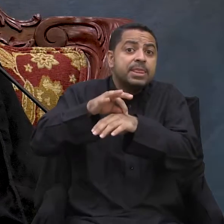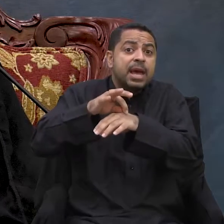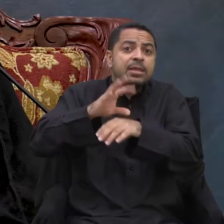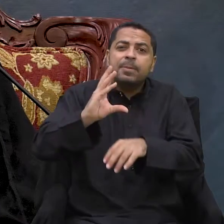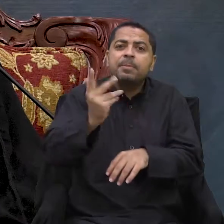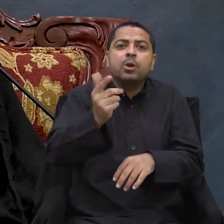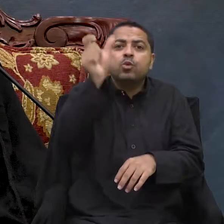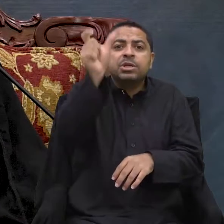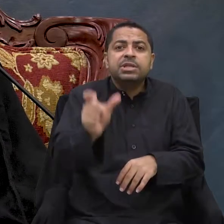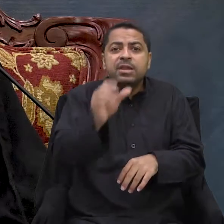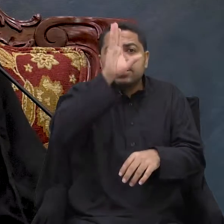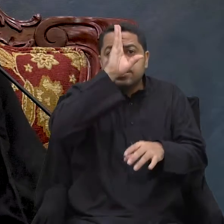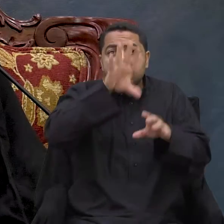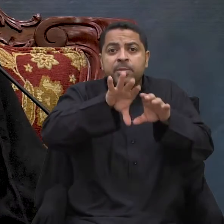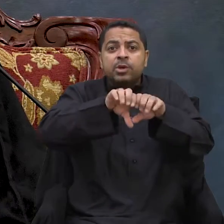على